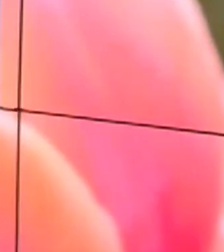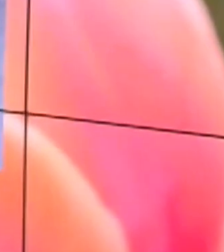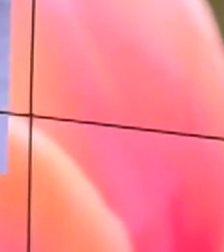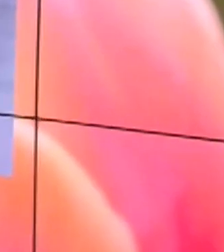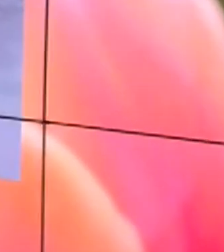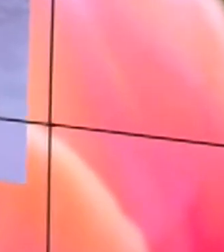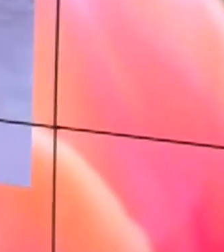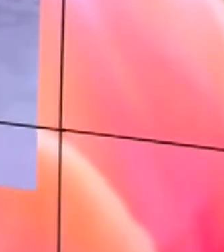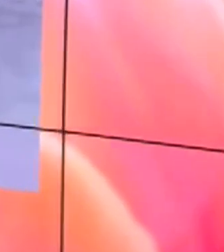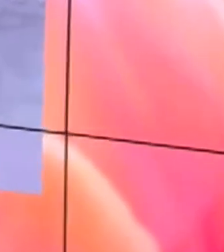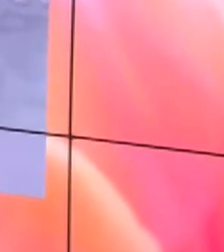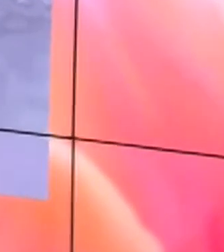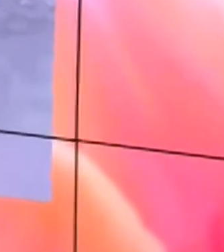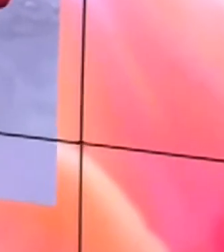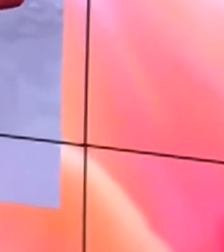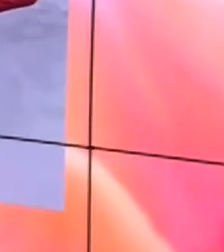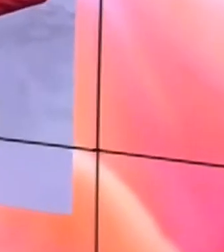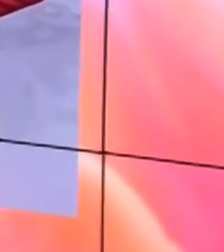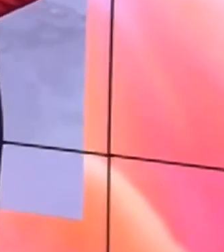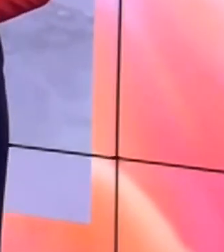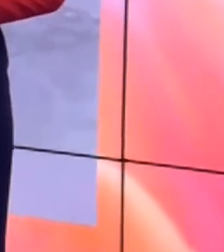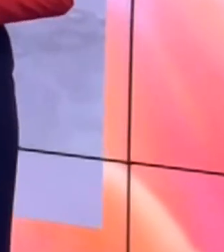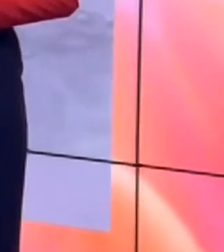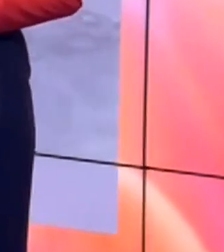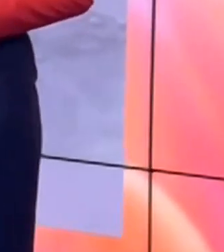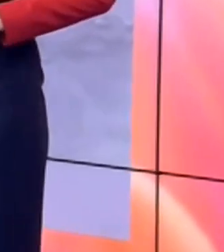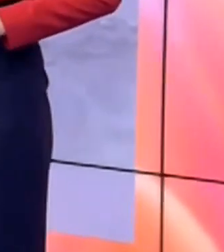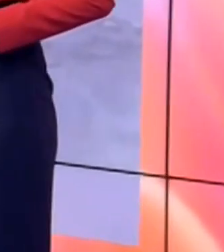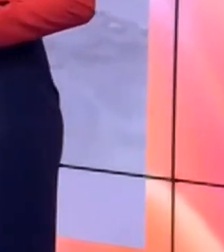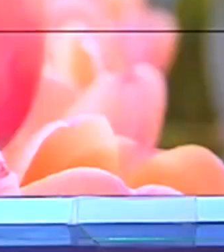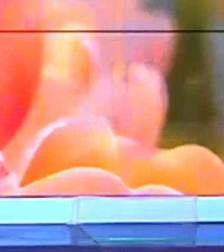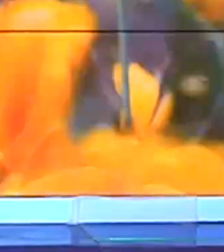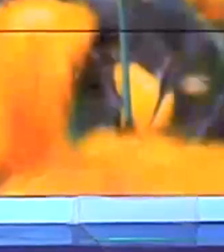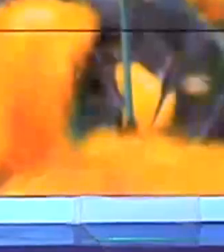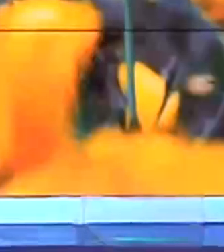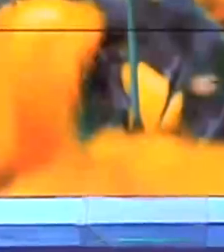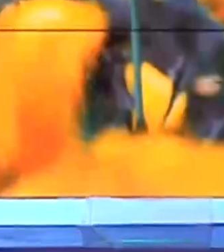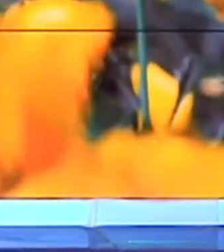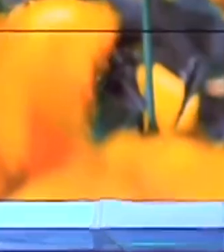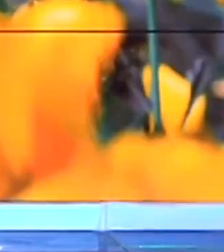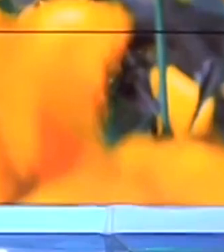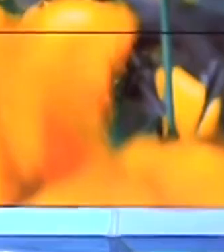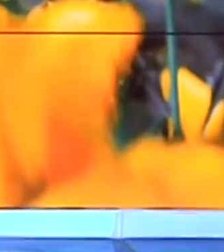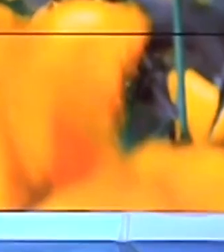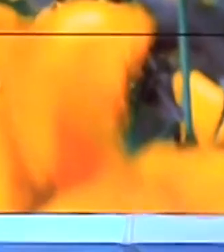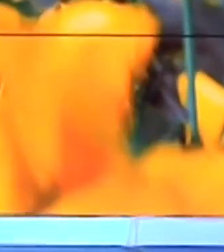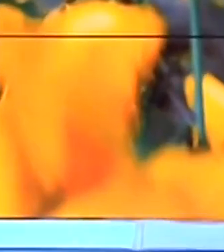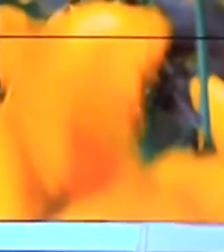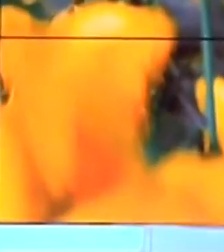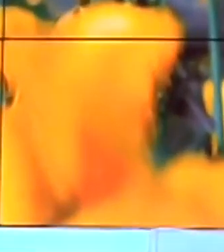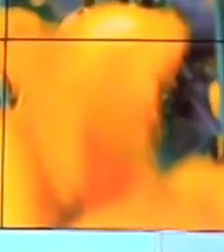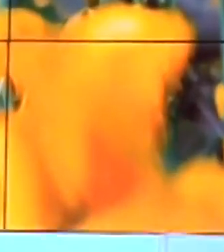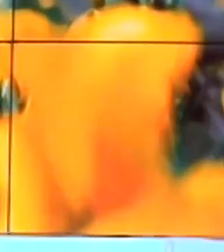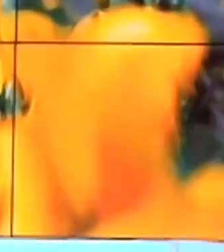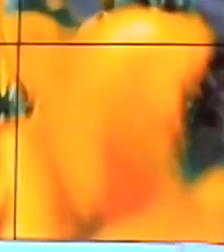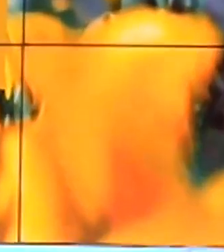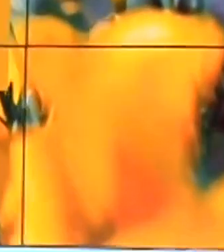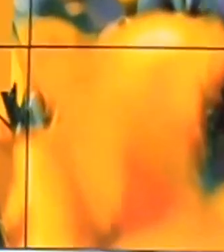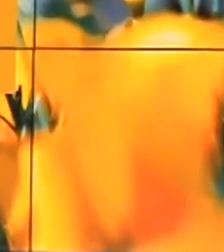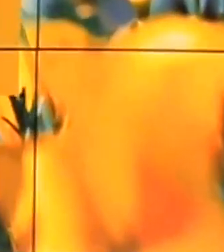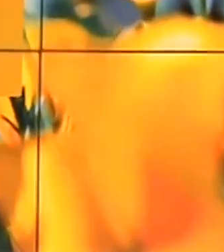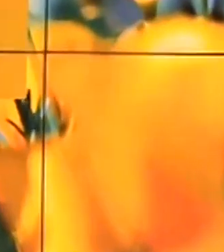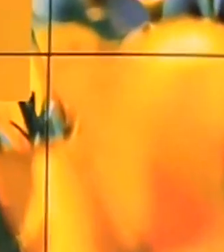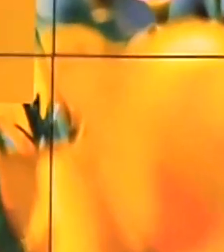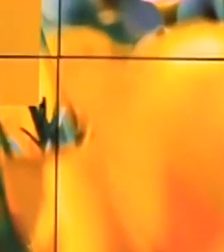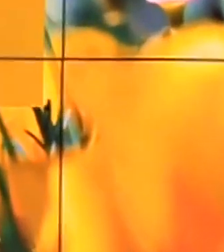көтеріледі. Алматыда күндіз 28, түнде 14 градус жылы болады. Астанада күн ала бұлтты, термометр бағаны күндіз 33 градус